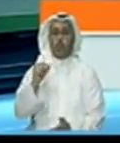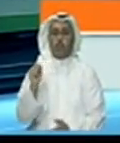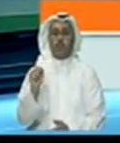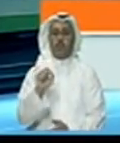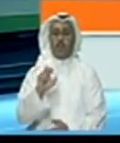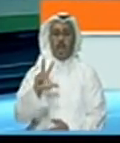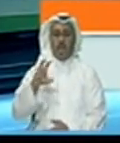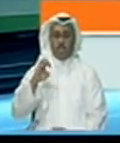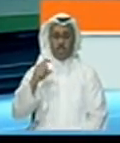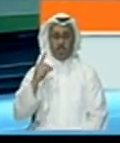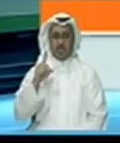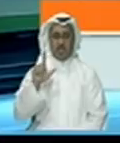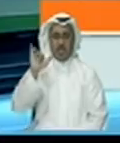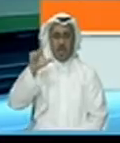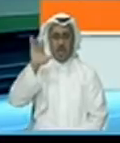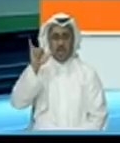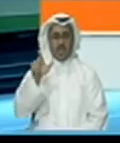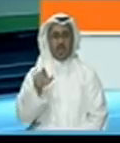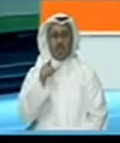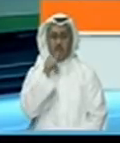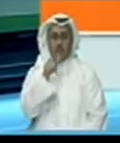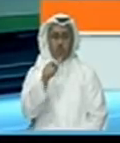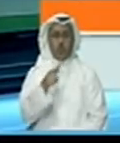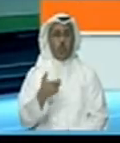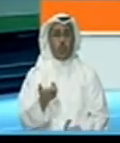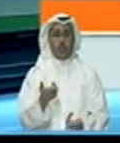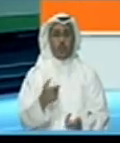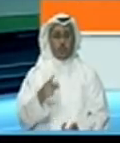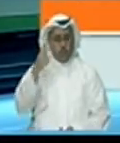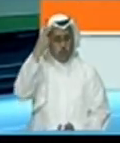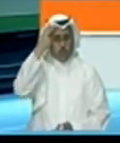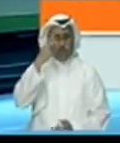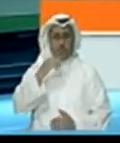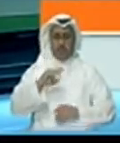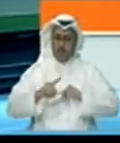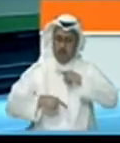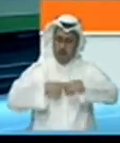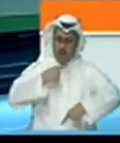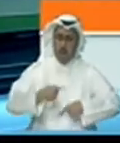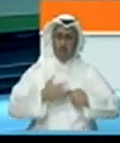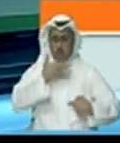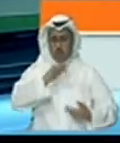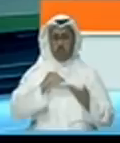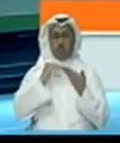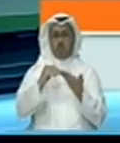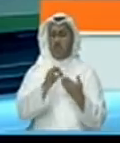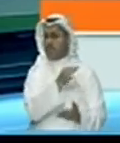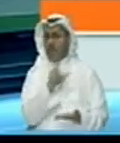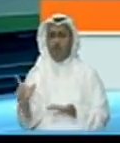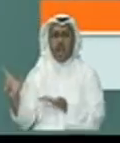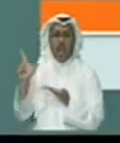سامر الجطيلي في نشرة سابقة على أن المملكة حريصة على خدمة ودعم اللاجئين حول